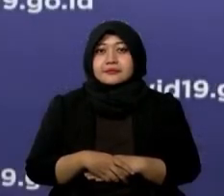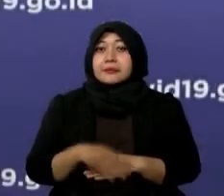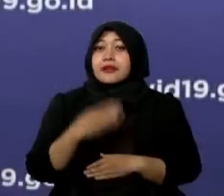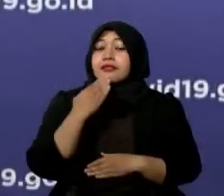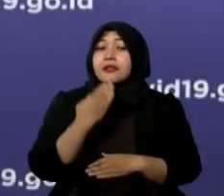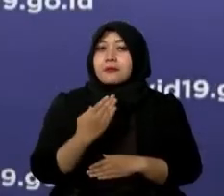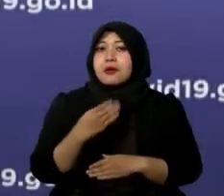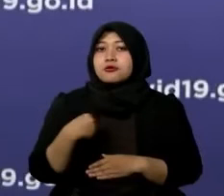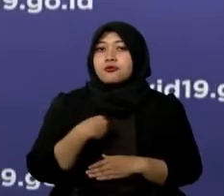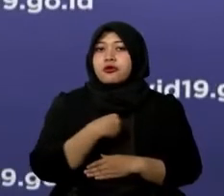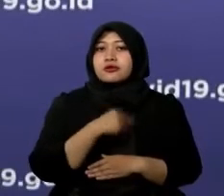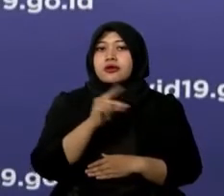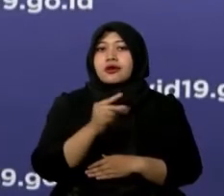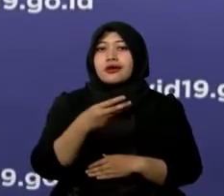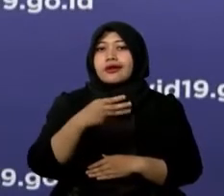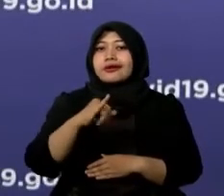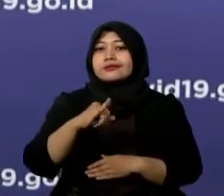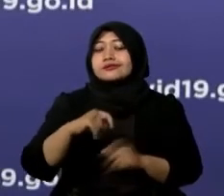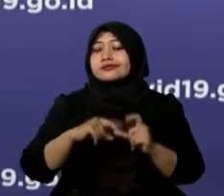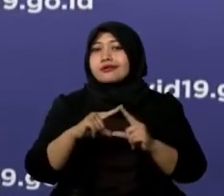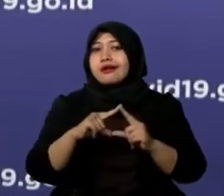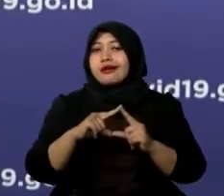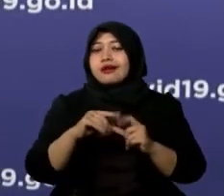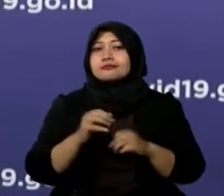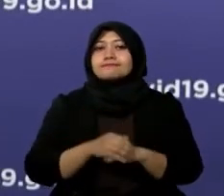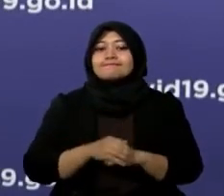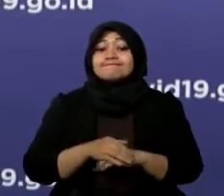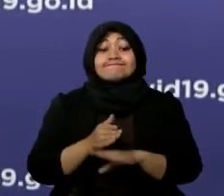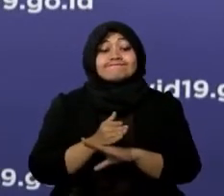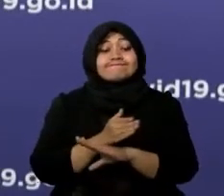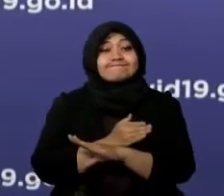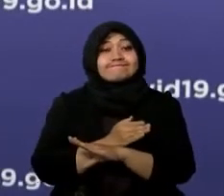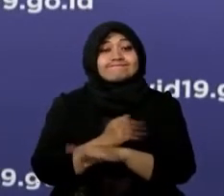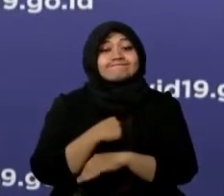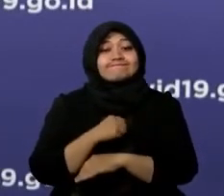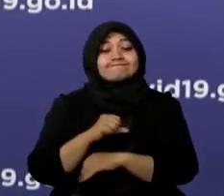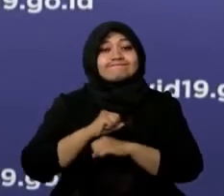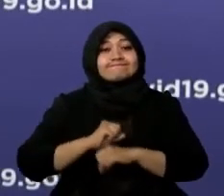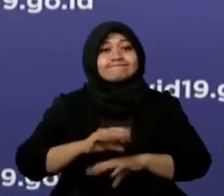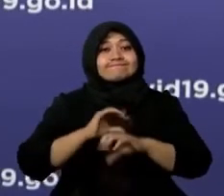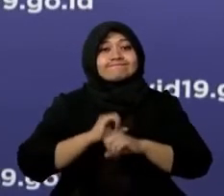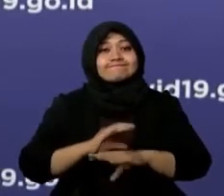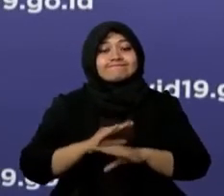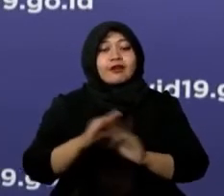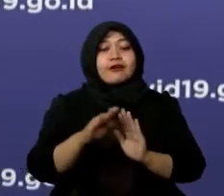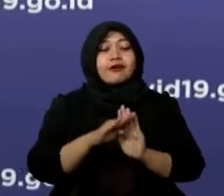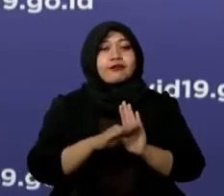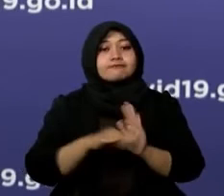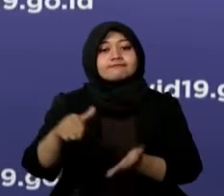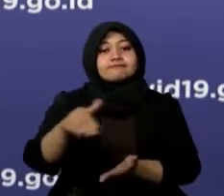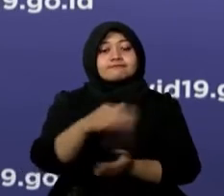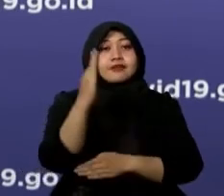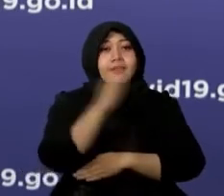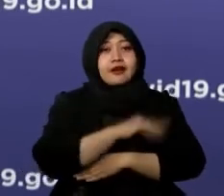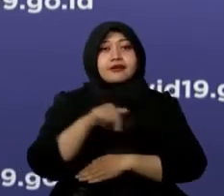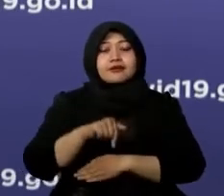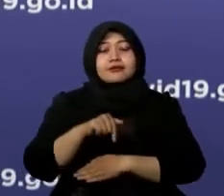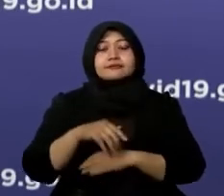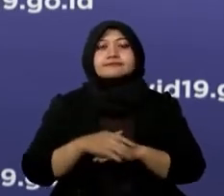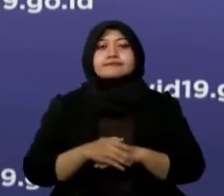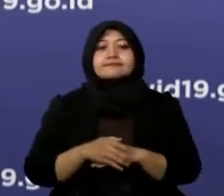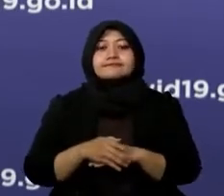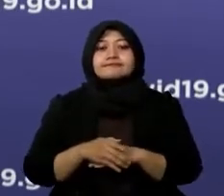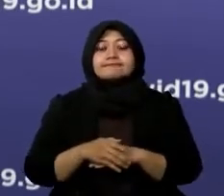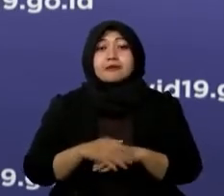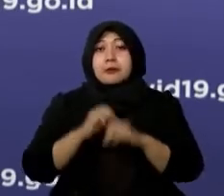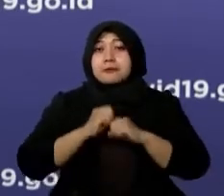Terima kasih Dr. Reza. Saudara-saudara, sebelum saya menyampaikan tentang kinerja data hari ini, saya akan menyampaikan beberapa hal yang